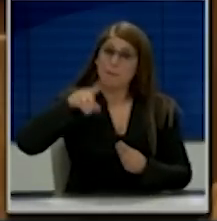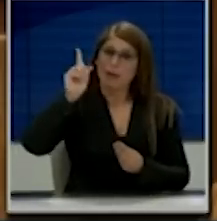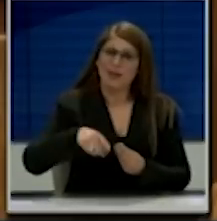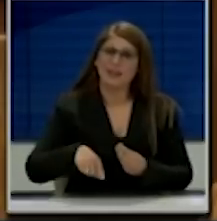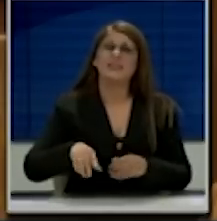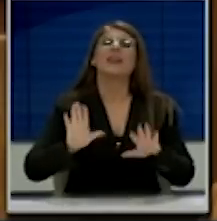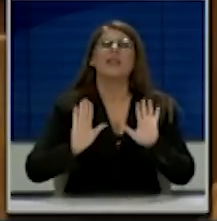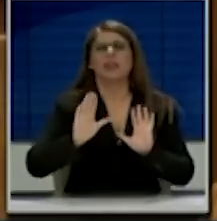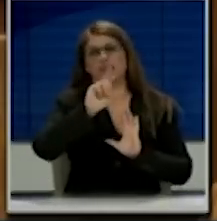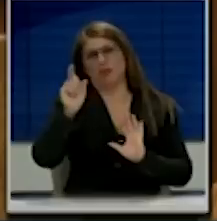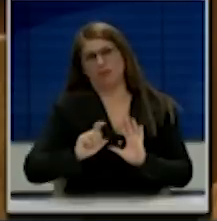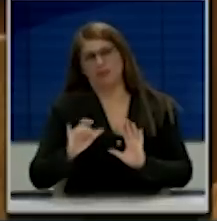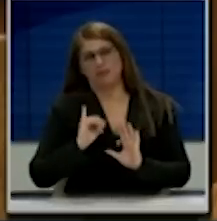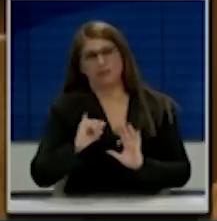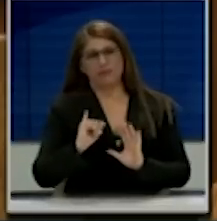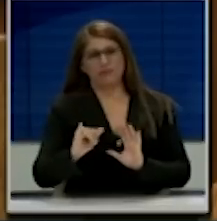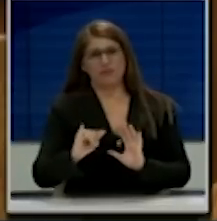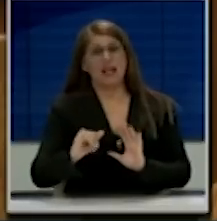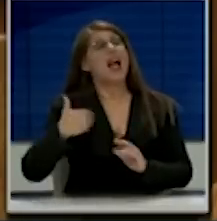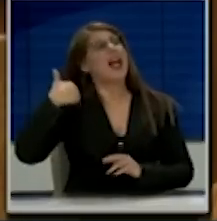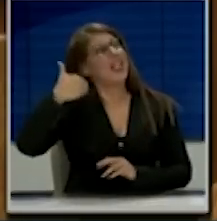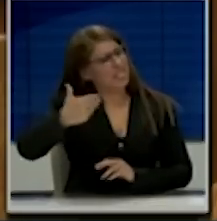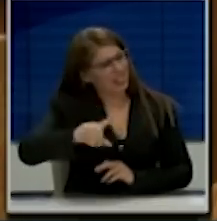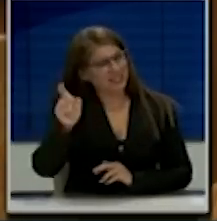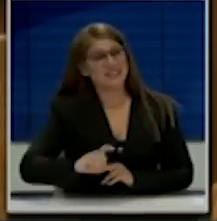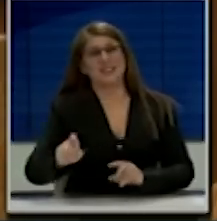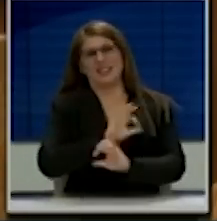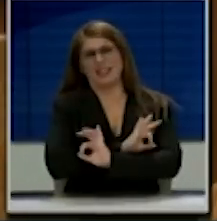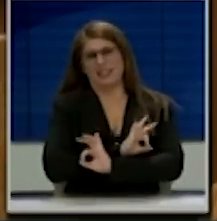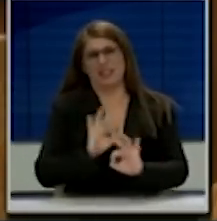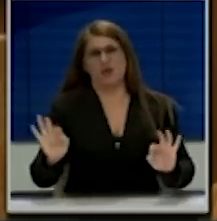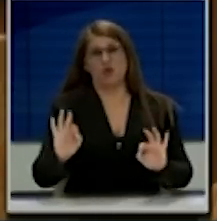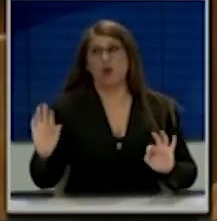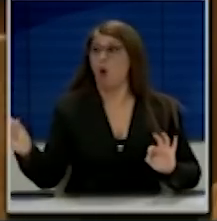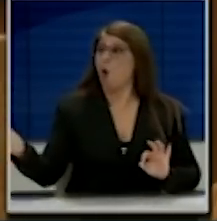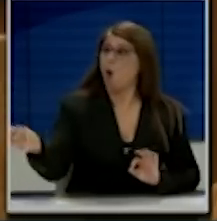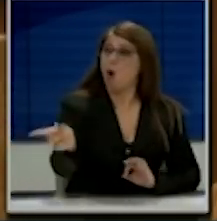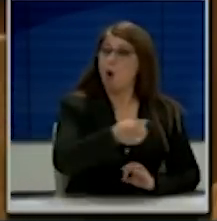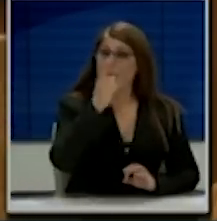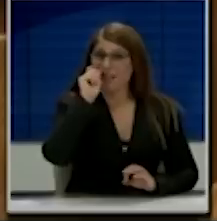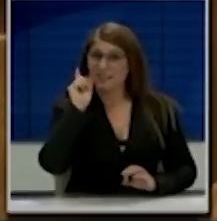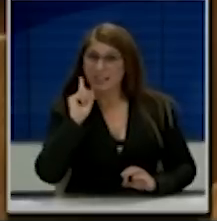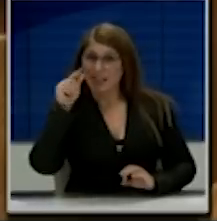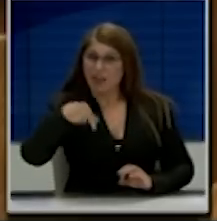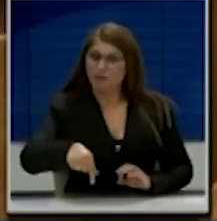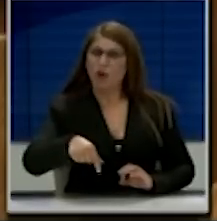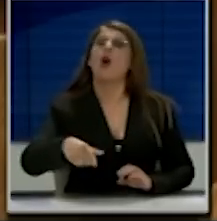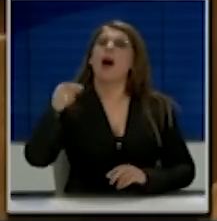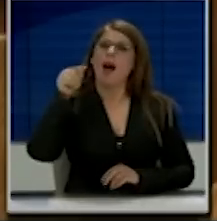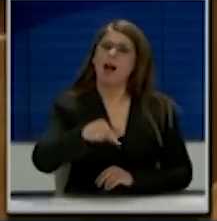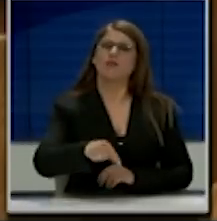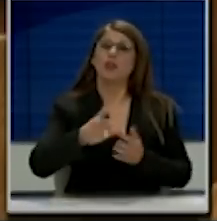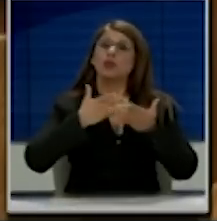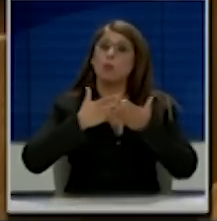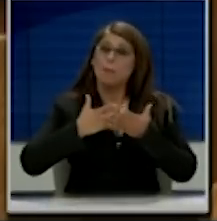τις έχουμε ζήσει ακόμα. Και θα τις ζήσουμε. Να είστε σίγουροι όλοι και όλες γι' αυτό. Και αυτό θα είναι το